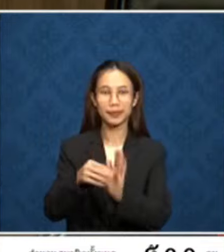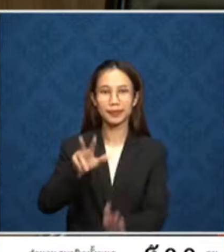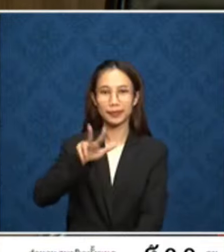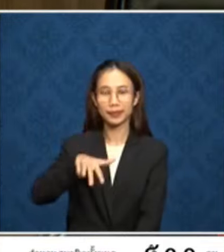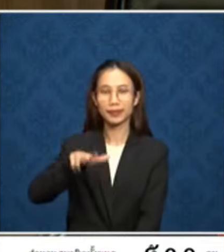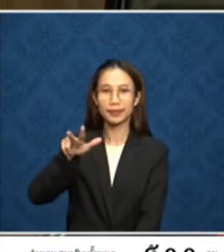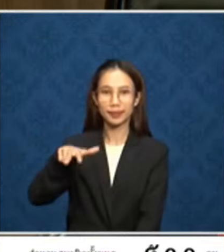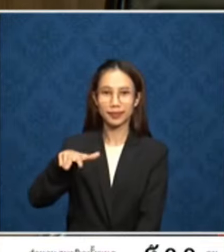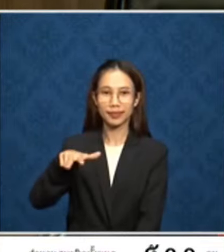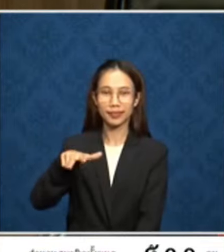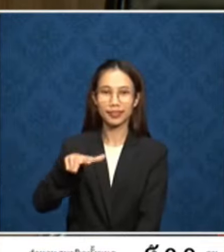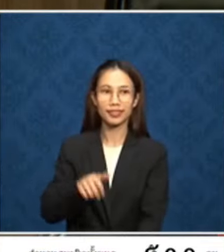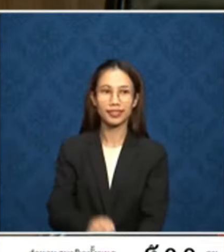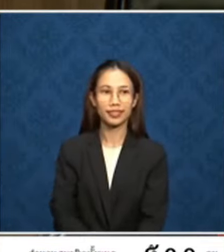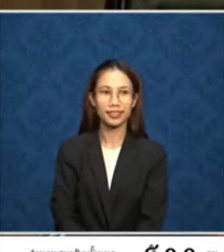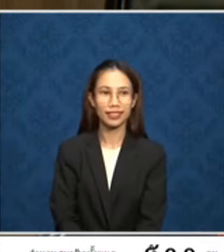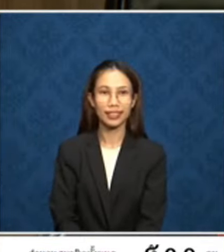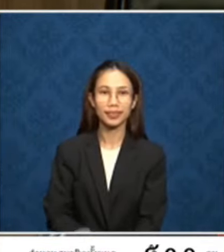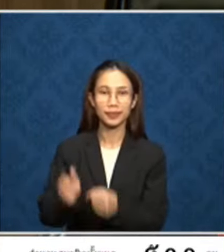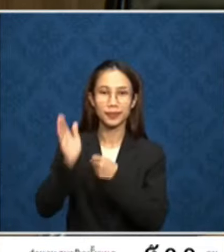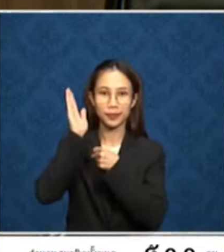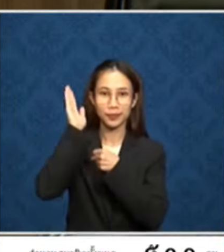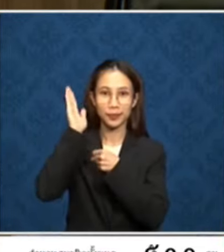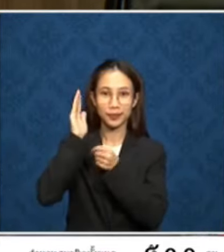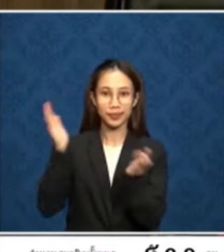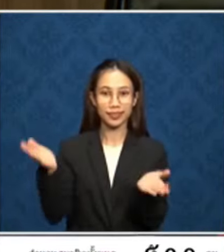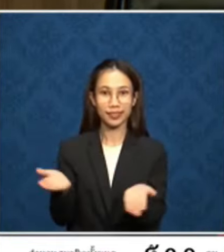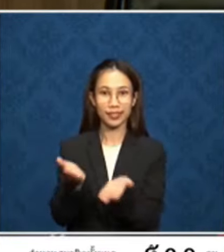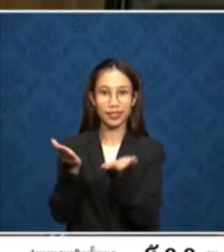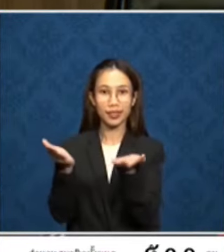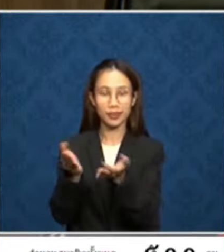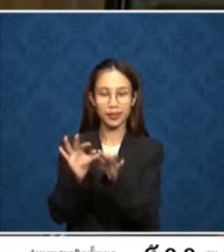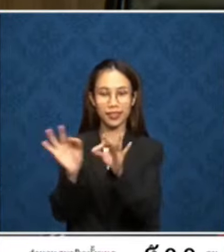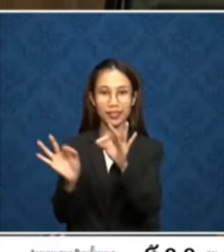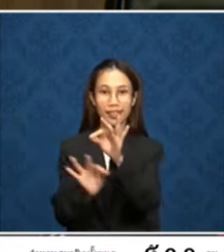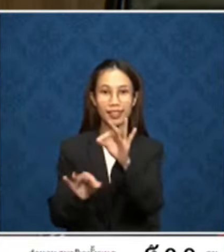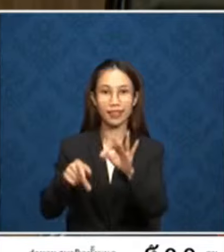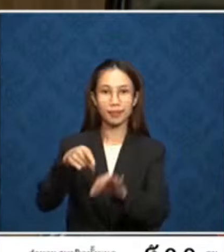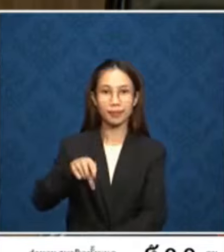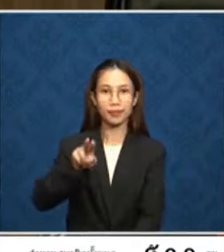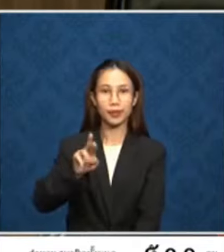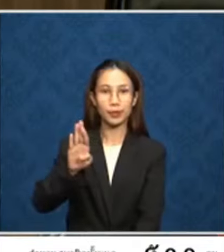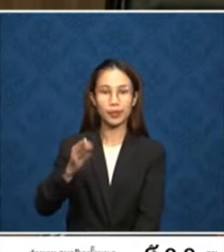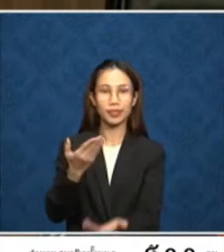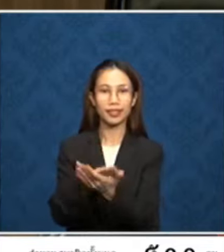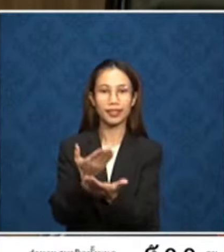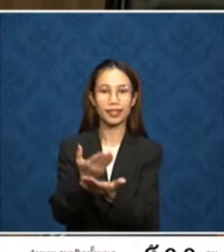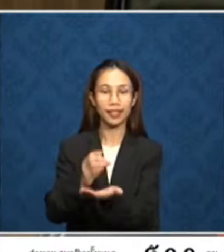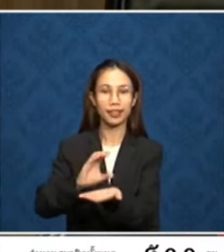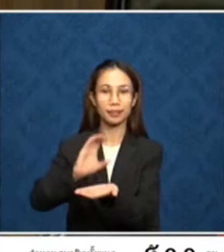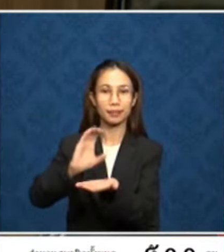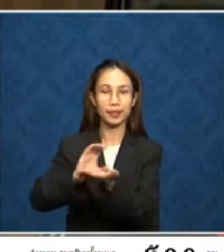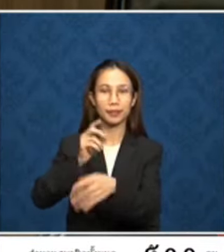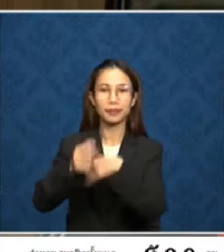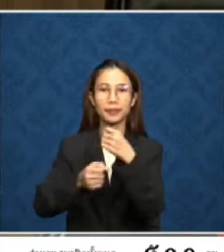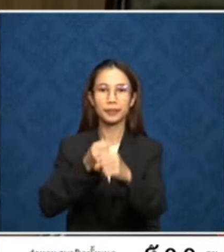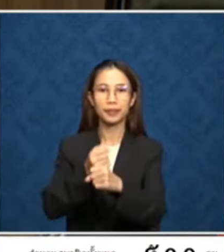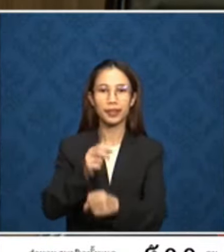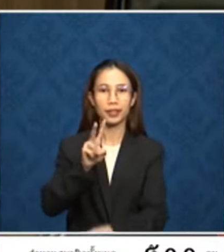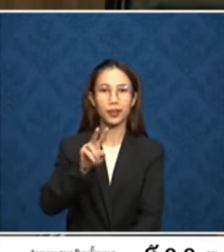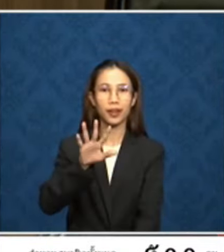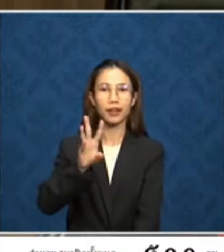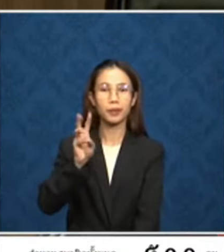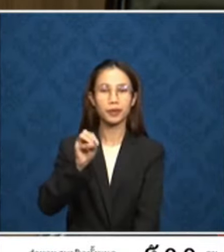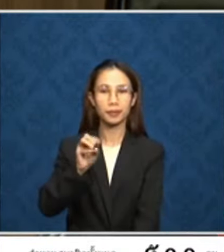เพื่อไทยขอร่วมอภิปรายสนับสนุนร่างพระราชบัญญัติงบประมาณรายจ่ายประจำปีงบประมาณ